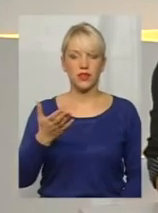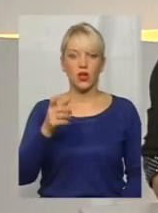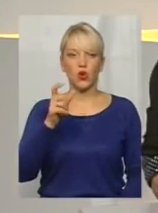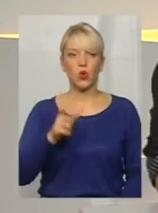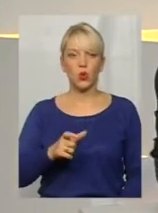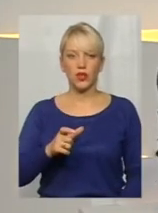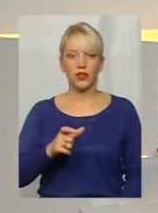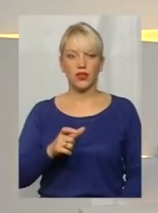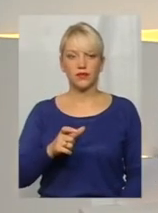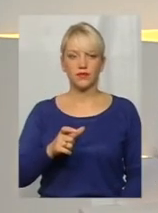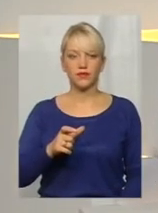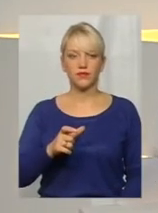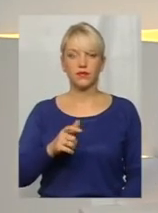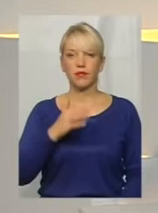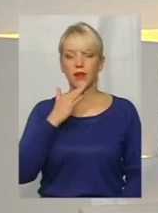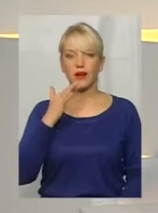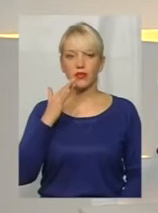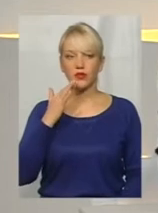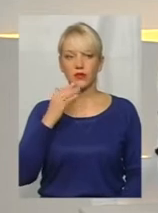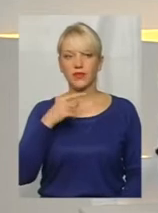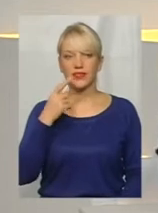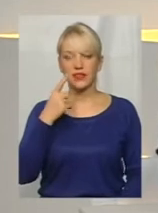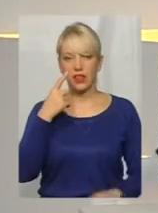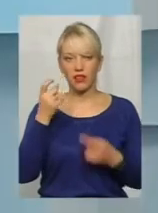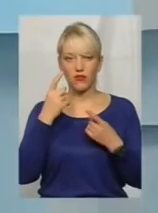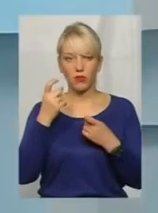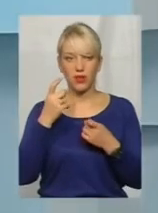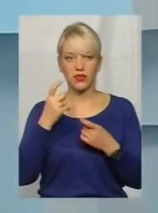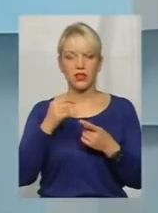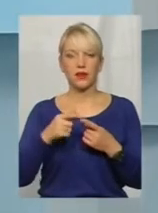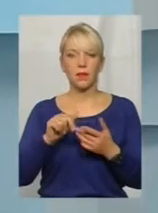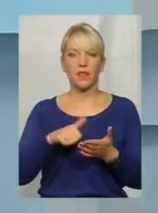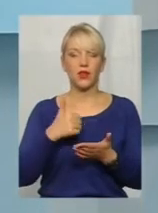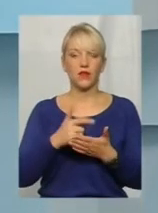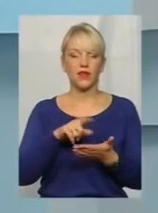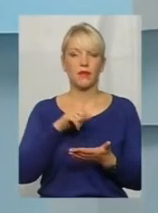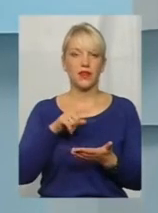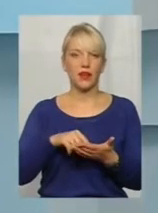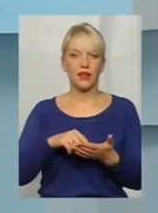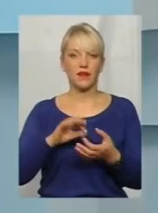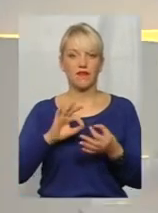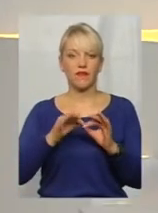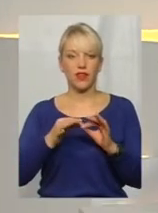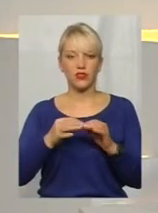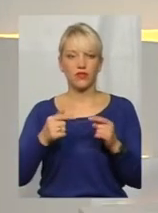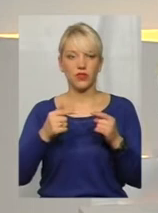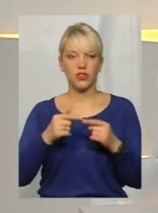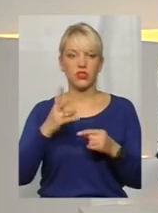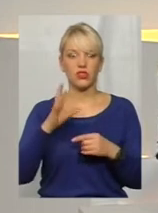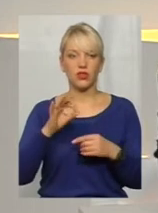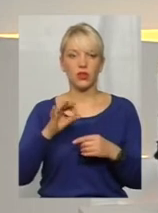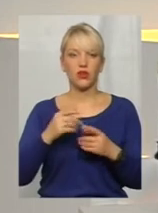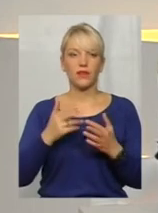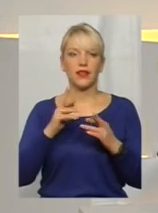Людина дуже багато сказала інформації. Головне питання тяжко визначити, але все ж таки я